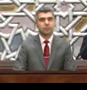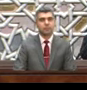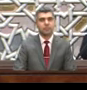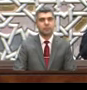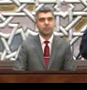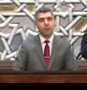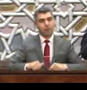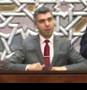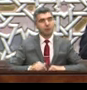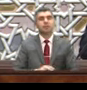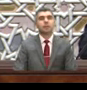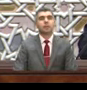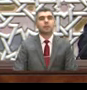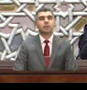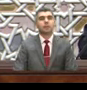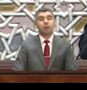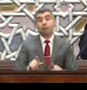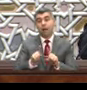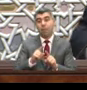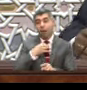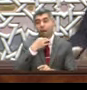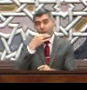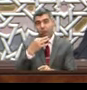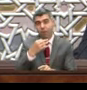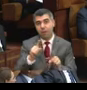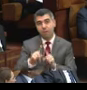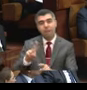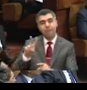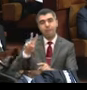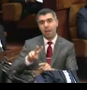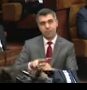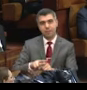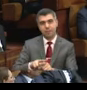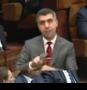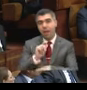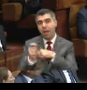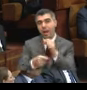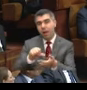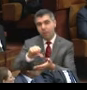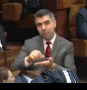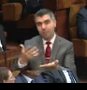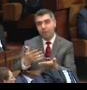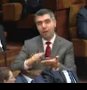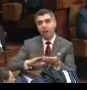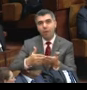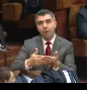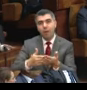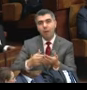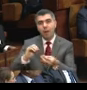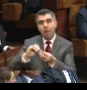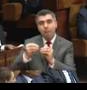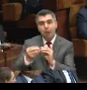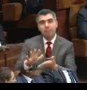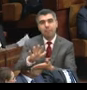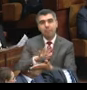سيد الوزير، ما قلتموه هو الحقيقه المره، هو انه العالم القروي تتجلى فيه كل الاختلالات في الشق